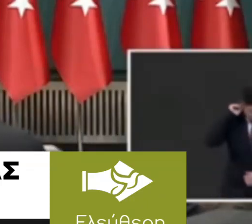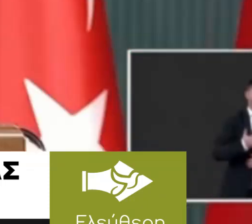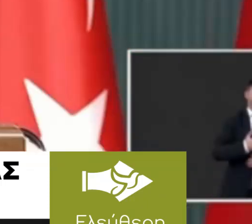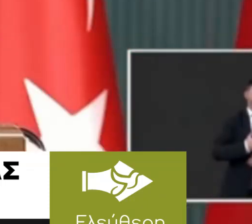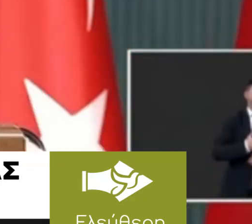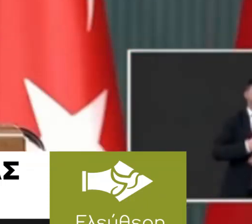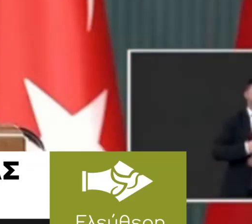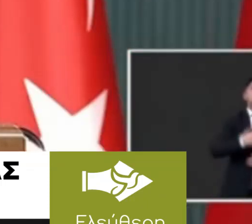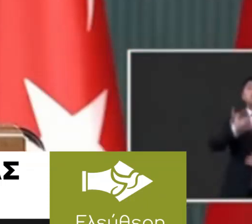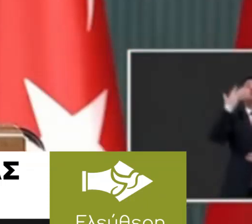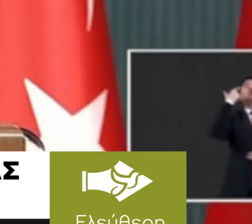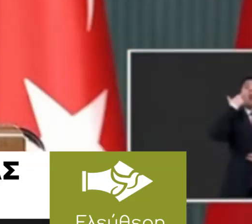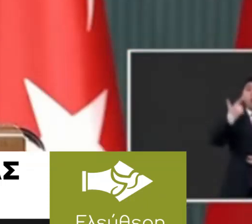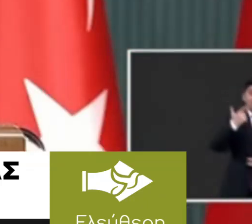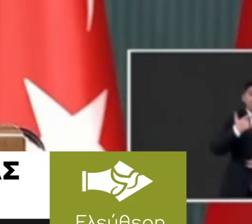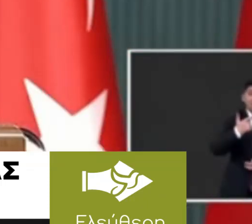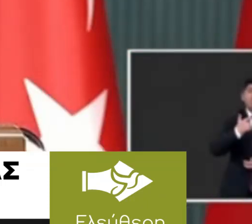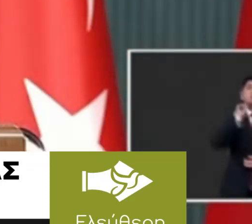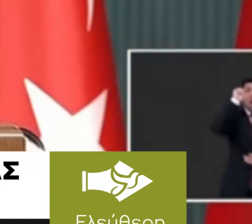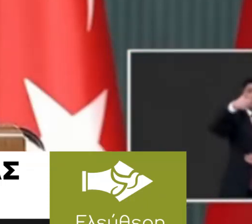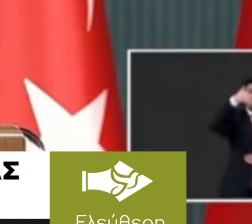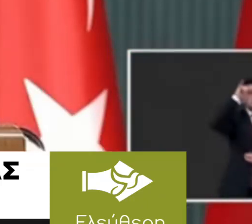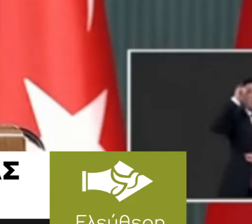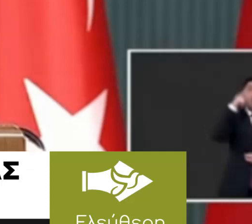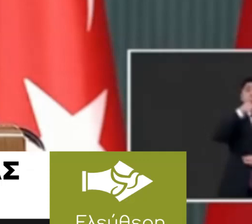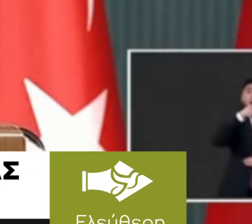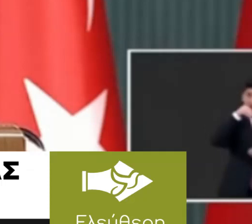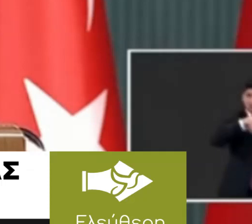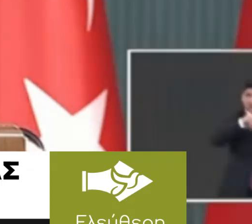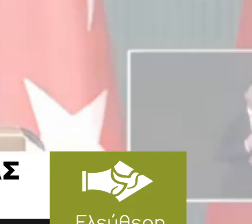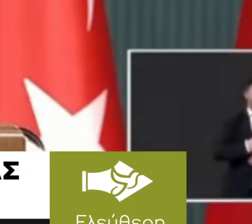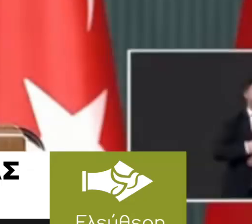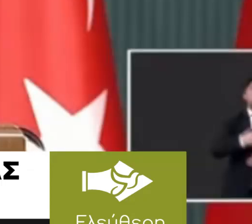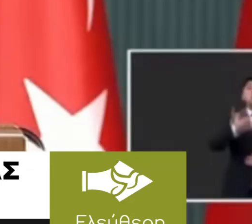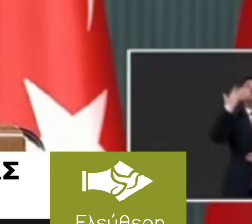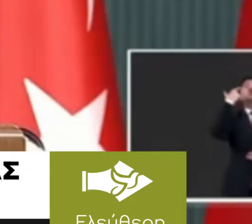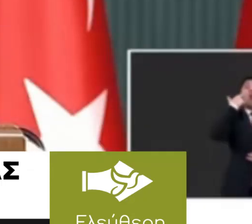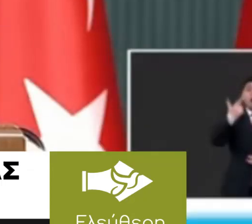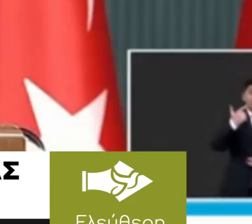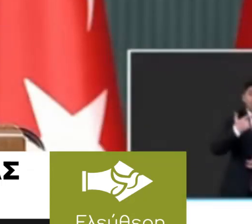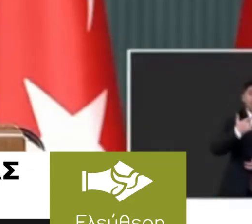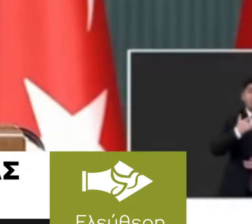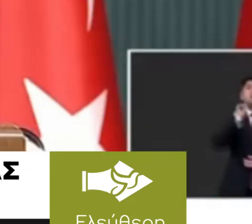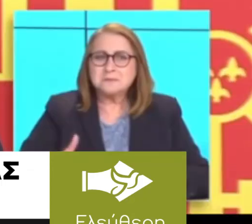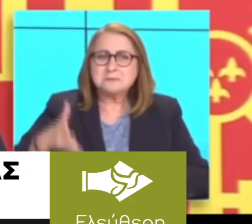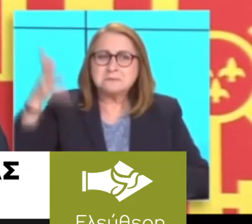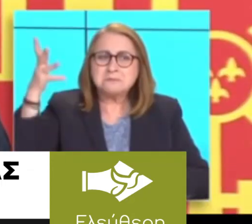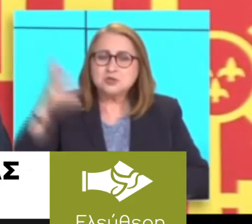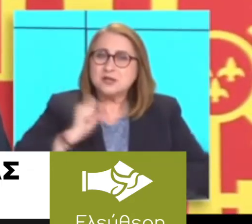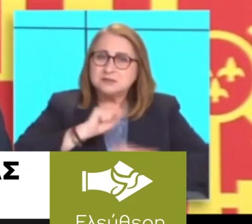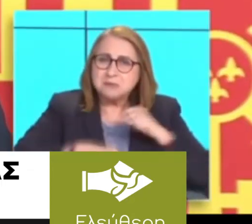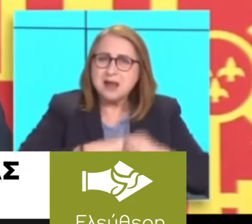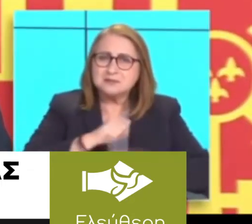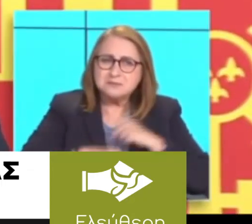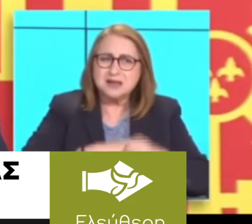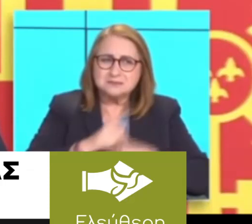θέμα σχετικά με τις σχέσεις της με την Ελλάδα κατά τη διάρκεια της Συνόδου και εξέφρασε την ικανοποίησή του για αυτό. Το Μητσοτάκης